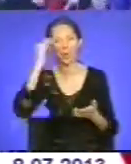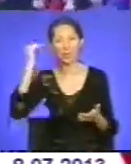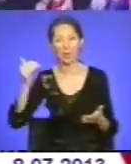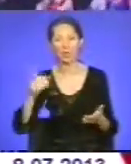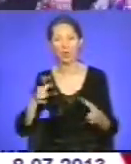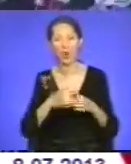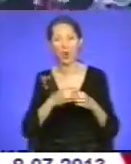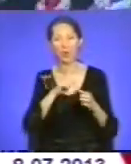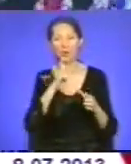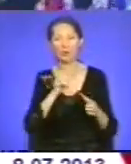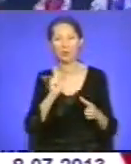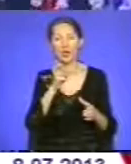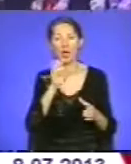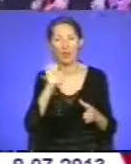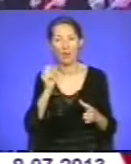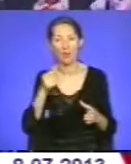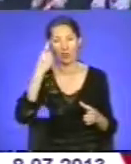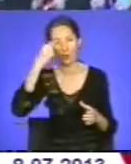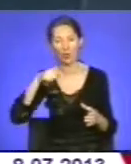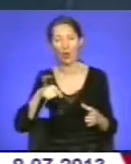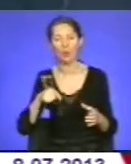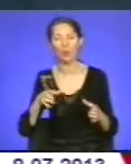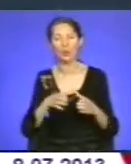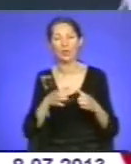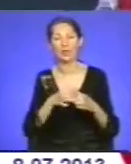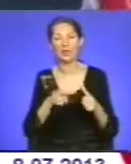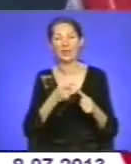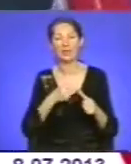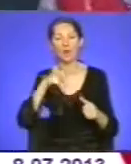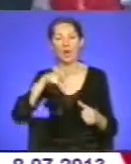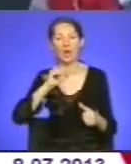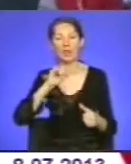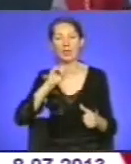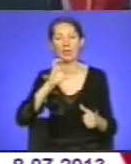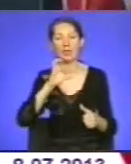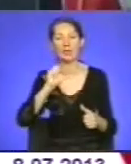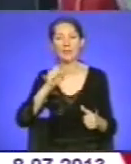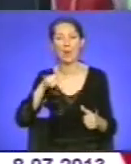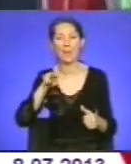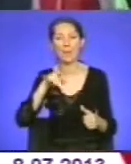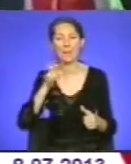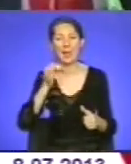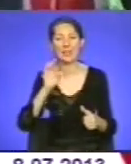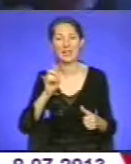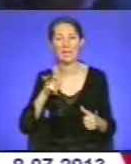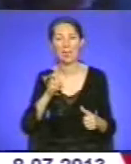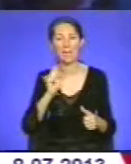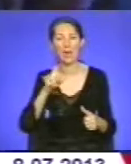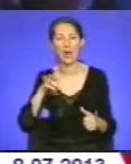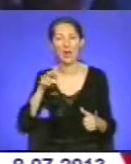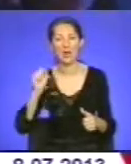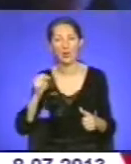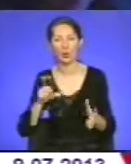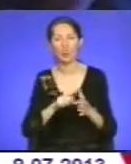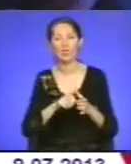за назвою однієї зі своїх пісень, як «Лісопетний батальйон». Учасників гурту привітав Валентин Хоптян, який